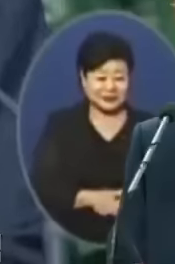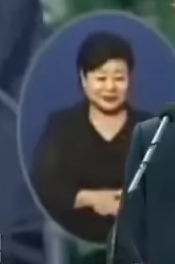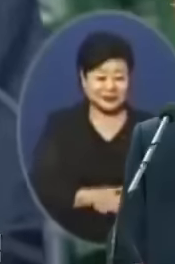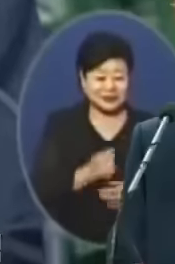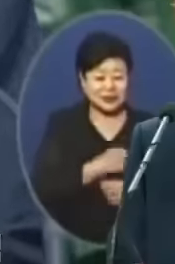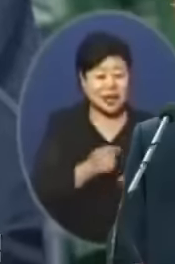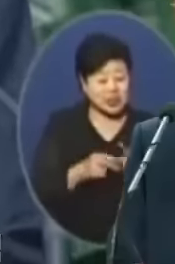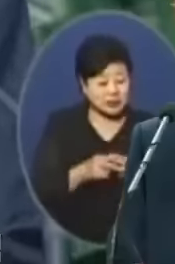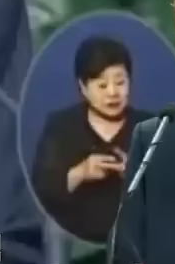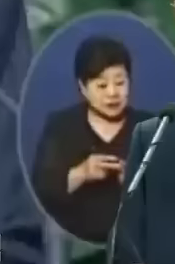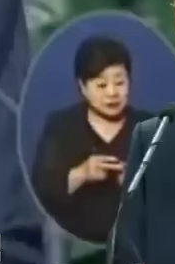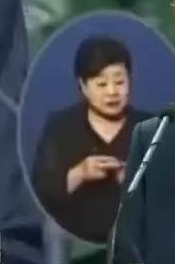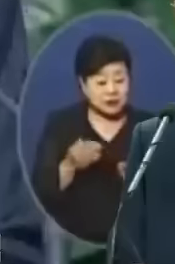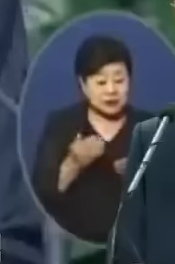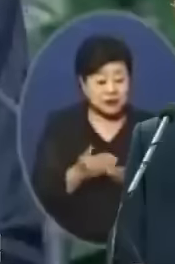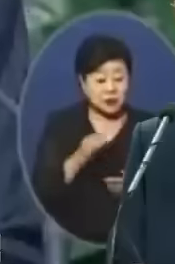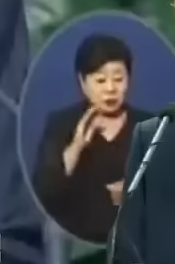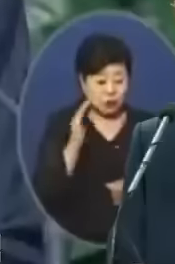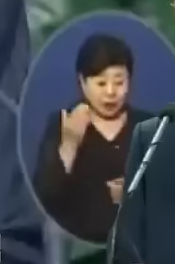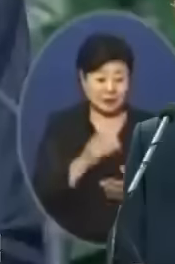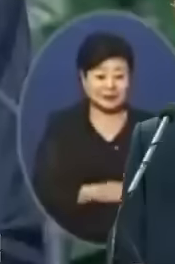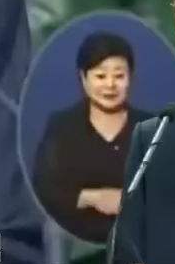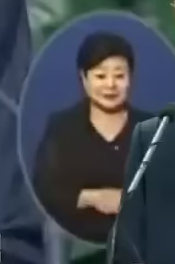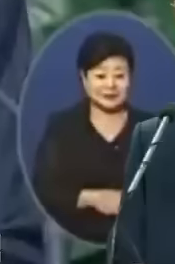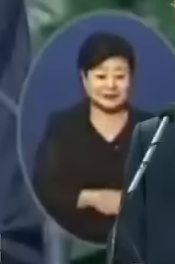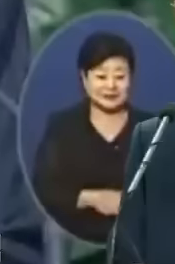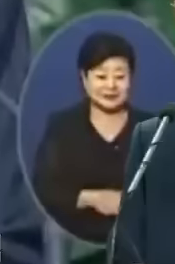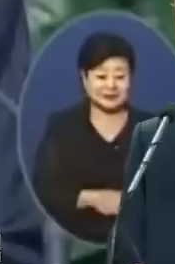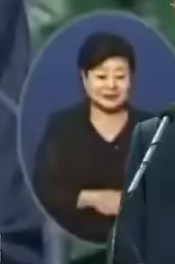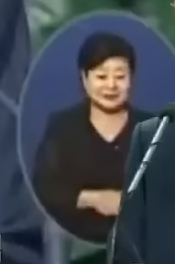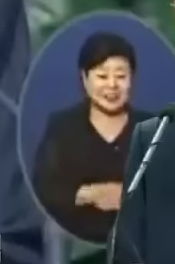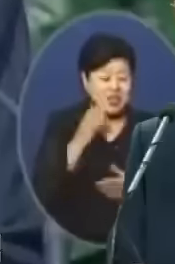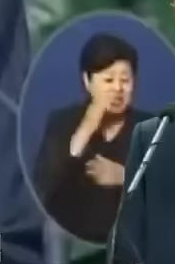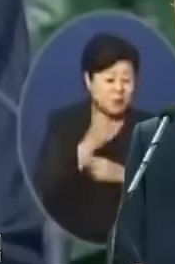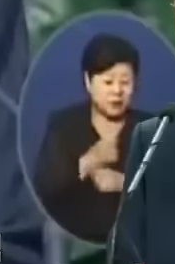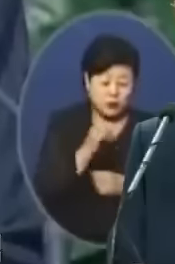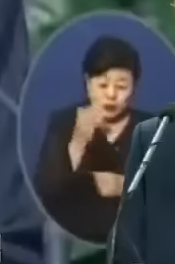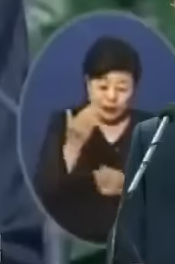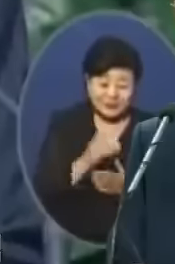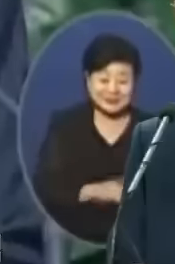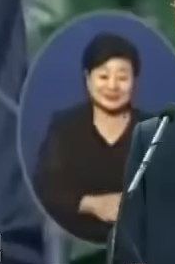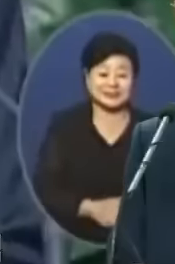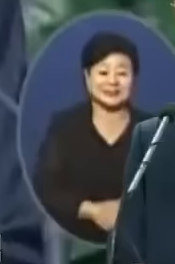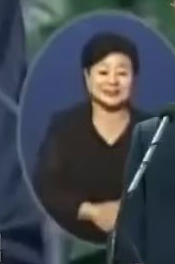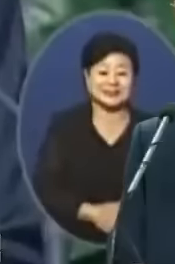어찌하는지 일이 되어가는 것입니다. 그리고 열매를 맺게 되는 것입니다.